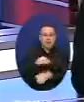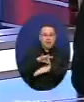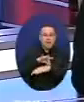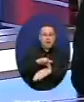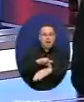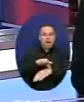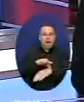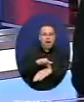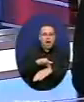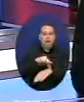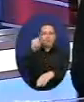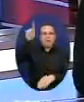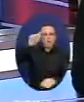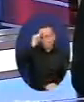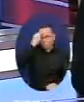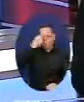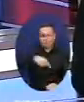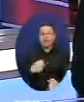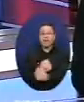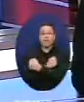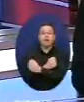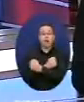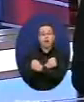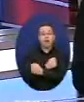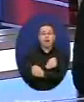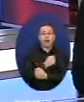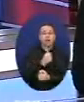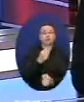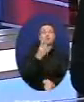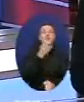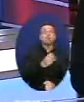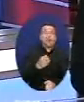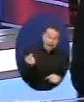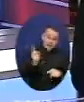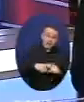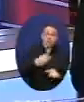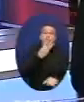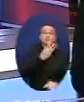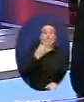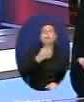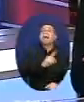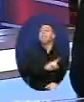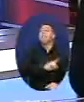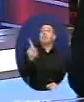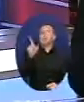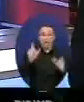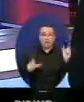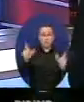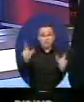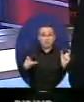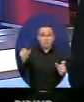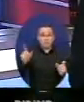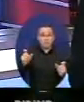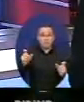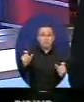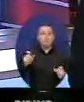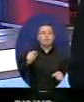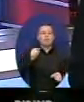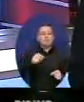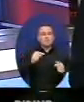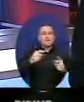רוחנית שחיבקה עד היום למעלה מ-34 מיליון אנשים, שזה מטורף. אבל בעיקר